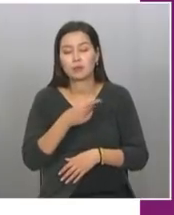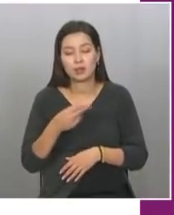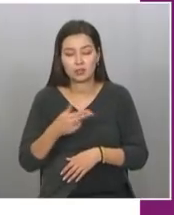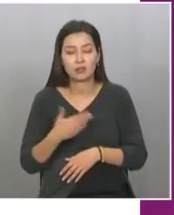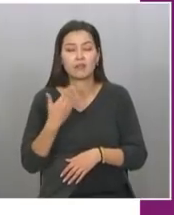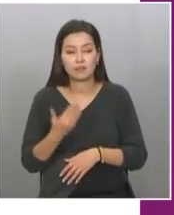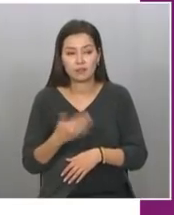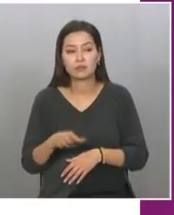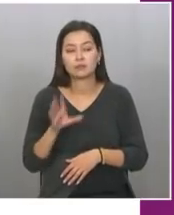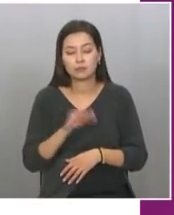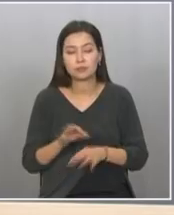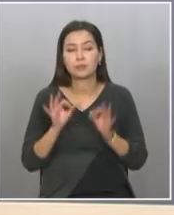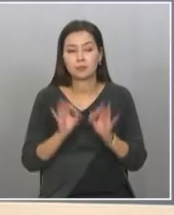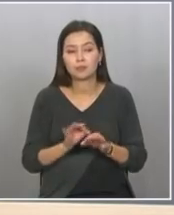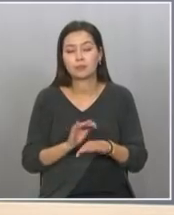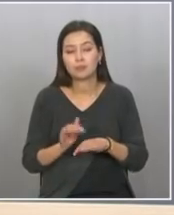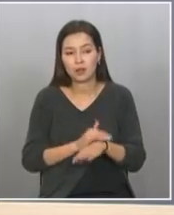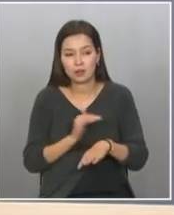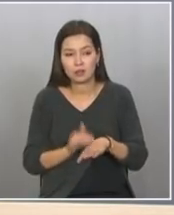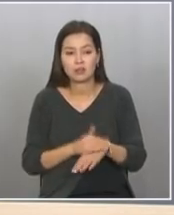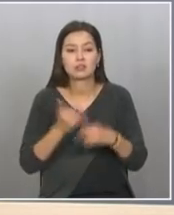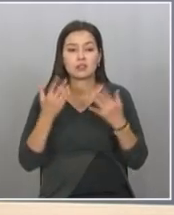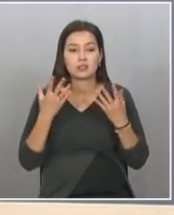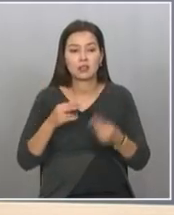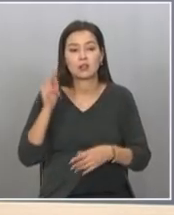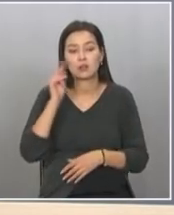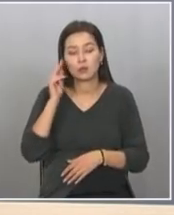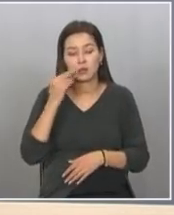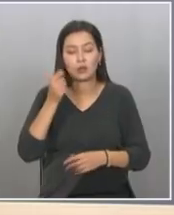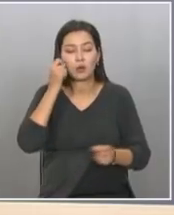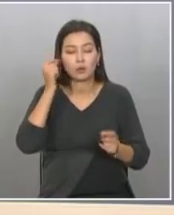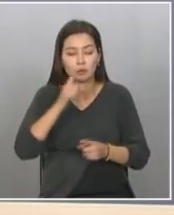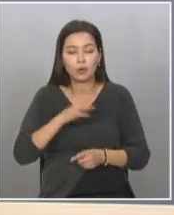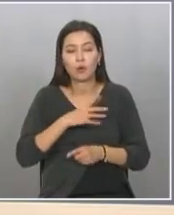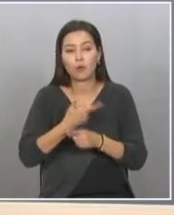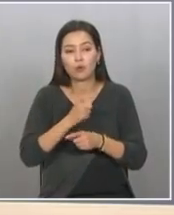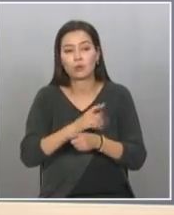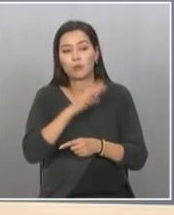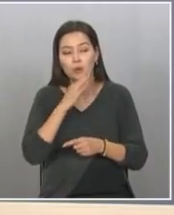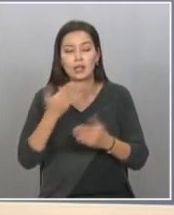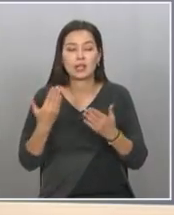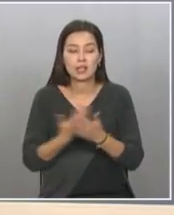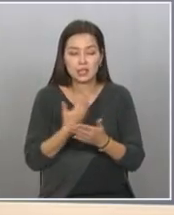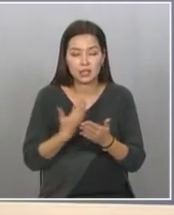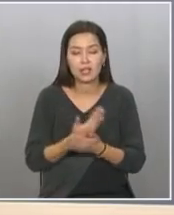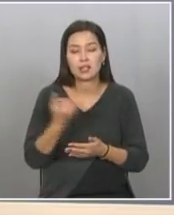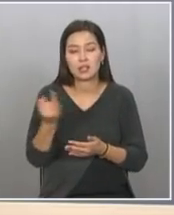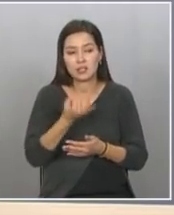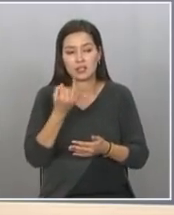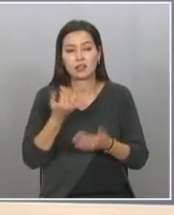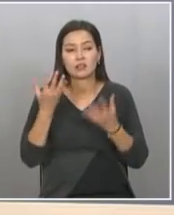все равно молодцы. Сегодня на уроке, ребята, вы узнали очень много нового и интересного о